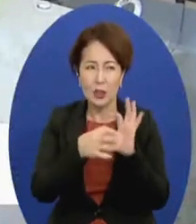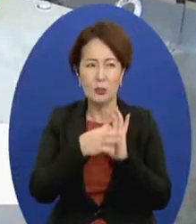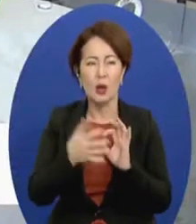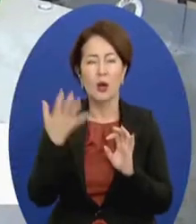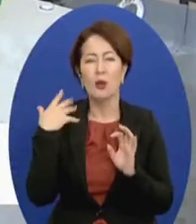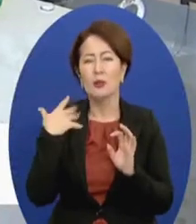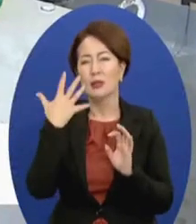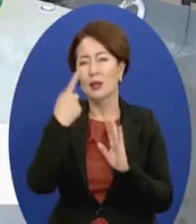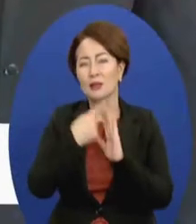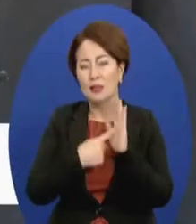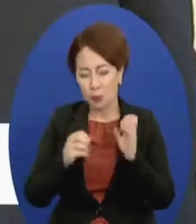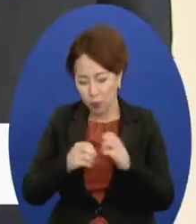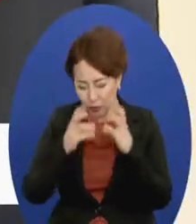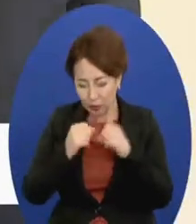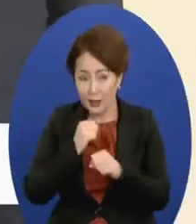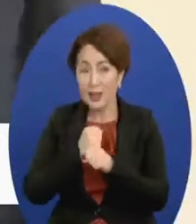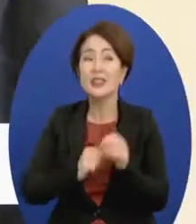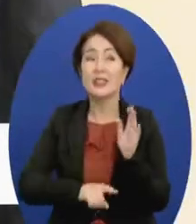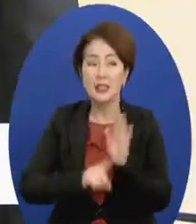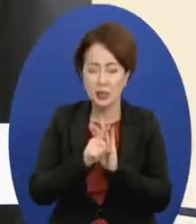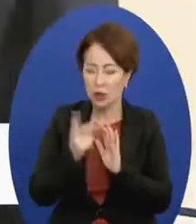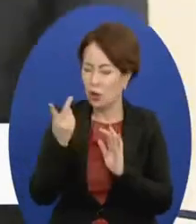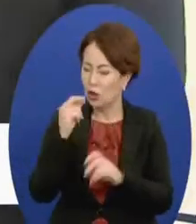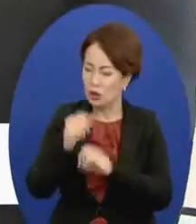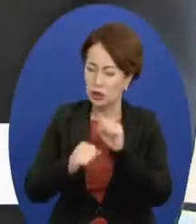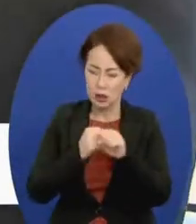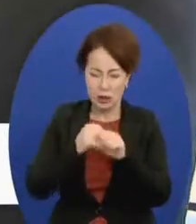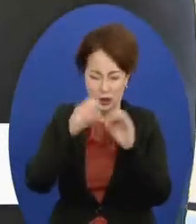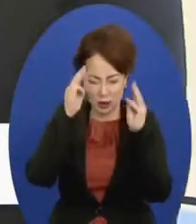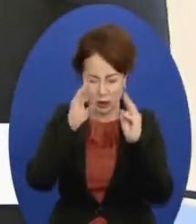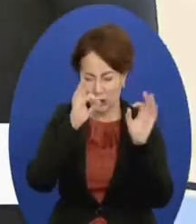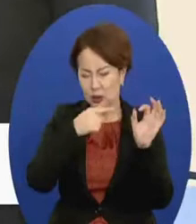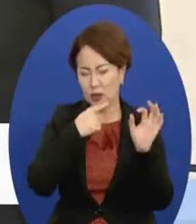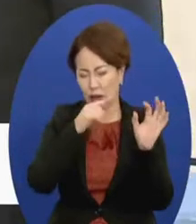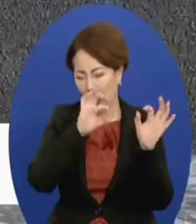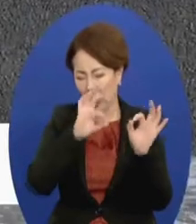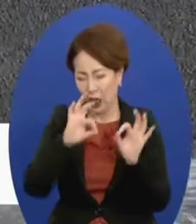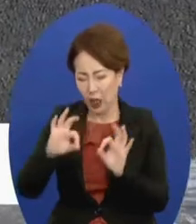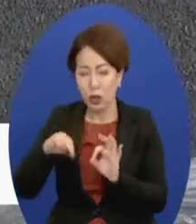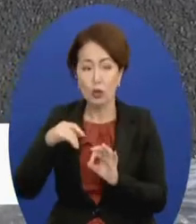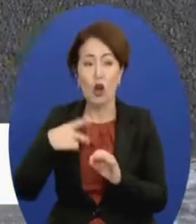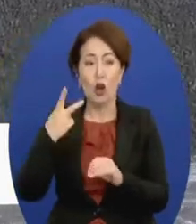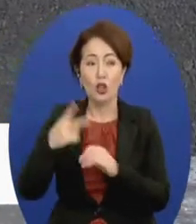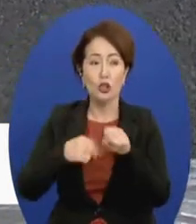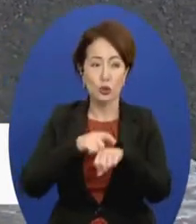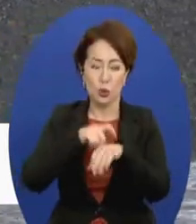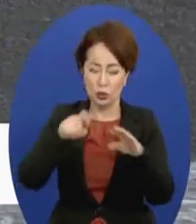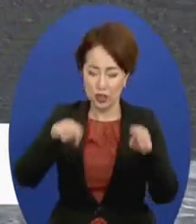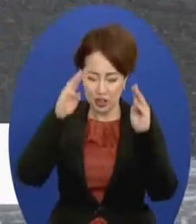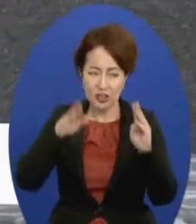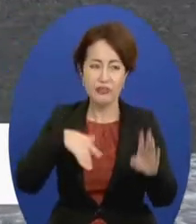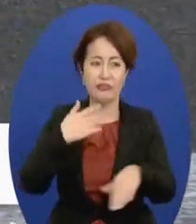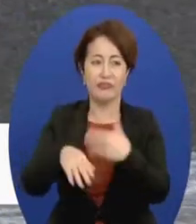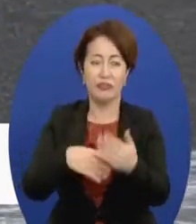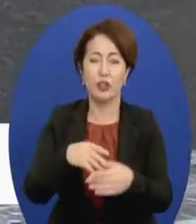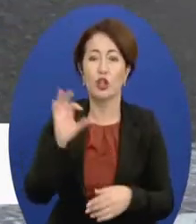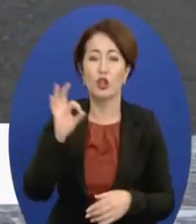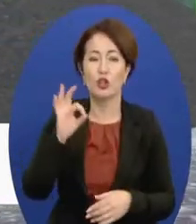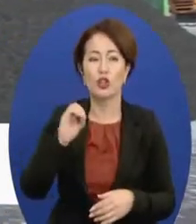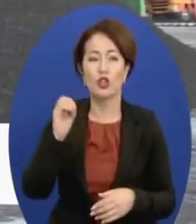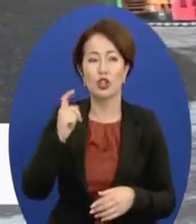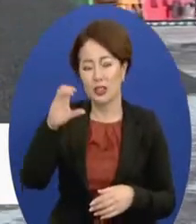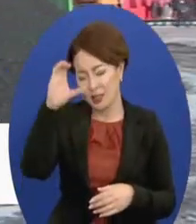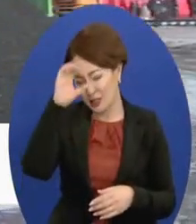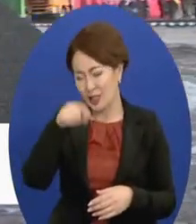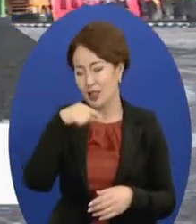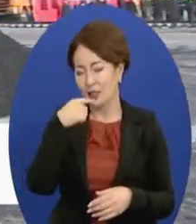бүтээн байгуулалтын ажил эхэлсэн 20 гаруй жил шийдэж чадахгүйсэн асуудлыг сүүлийн 2 жилийн дотор шийдлээ гэж ерөнхий сайд онцоллоо. 1.5